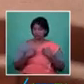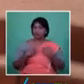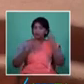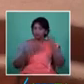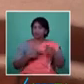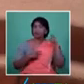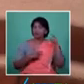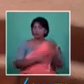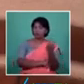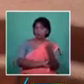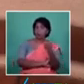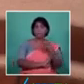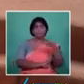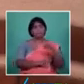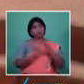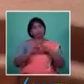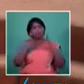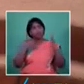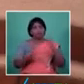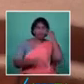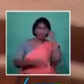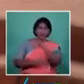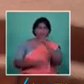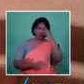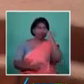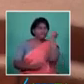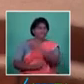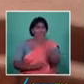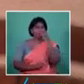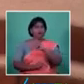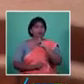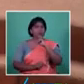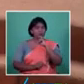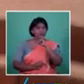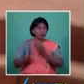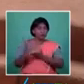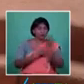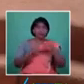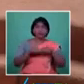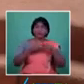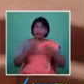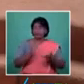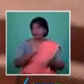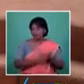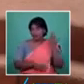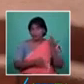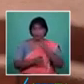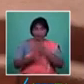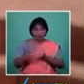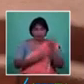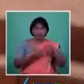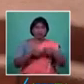නිසා ඒ අයගේ බලය පාවිච්චි කරලා ඕන තරම් අවලාද අපහාස නගනවා උසාවියට යන්න ගියාම වියදම විශාල මුදලක් යනවා